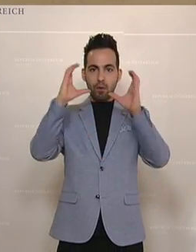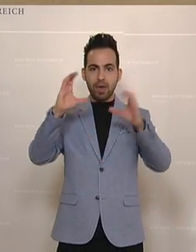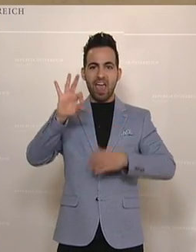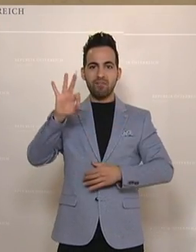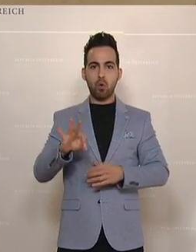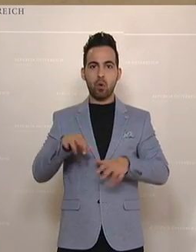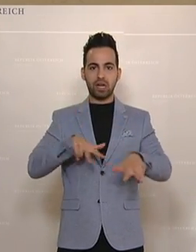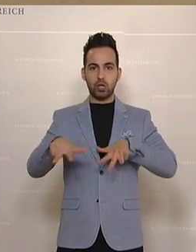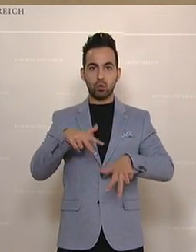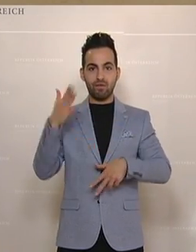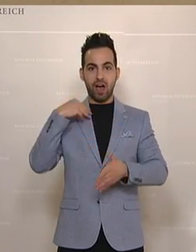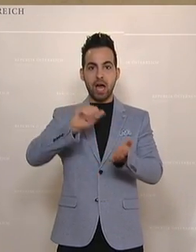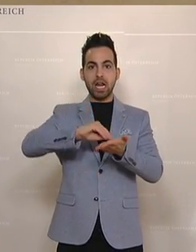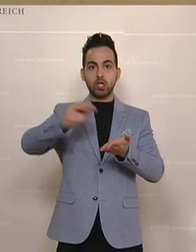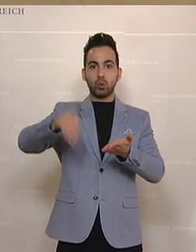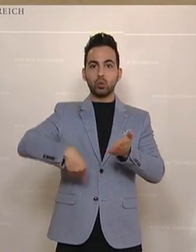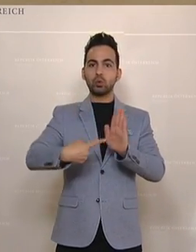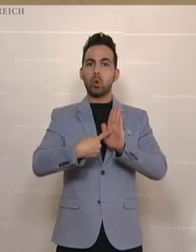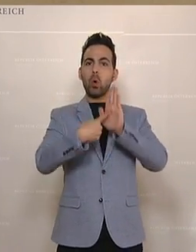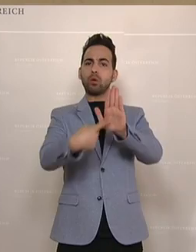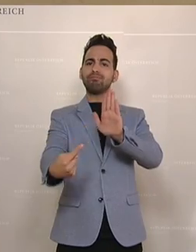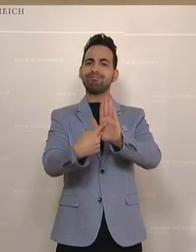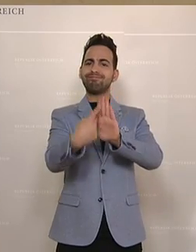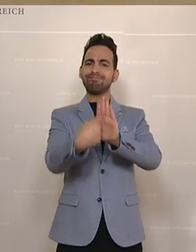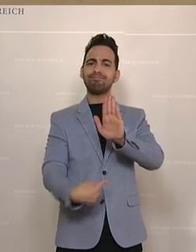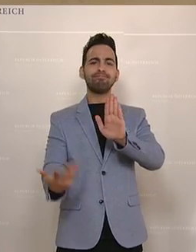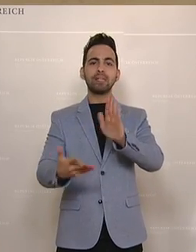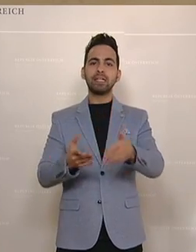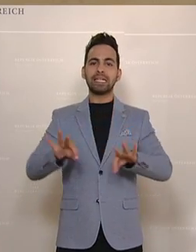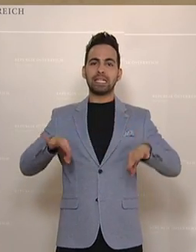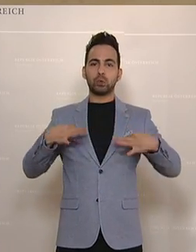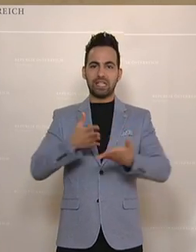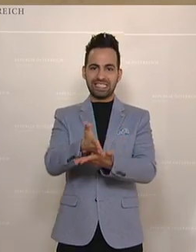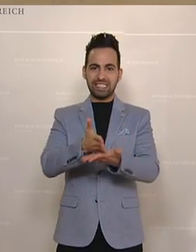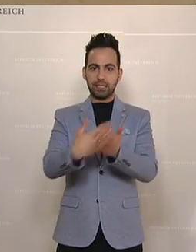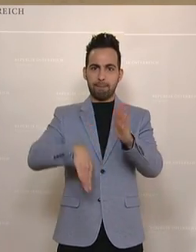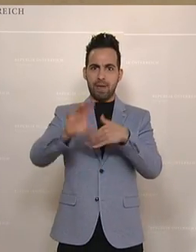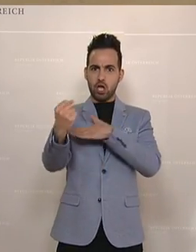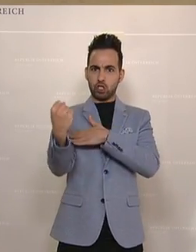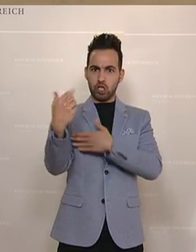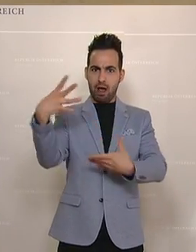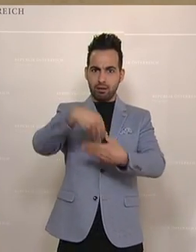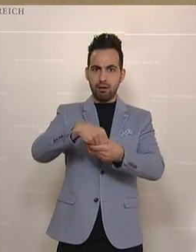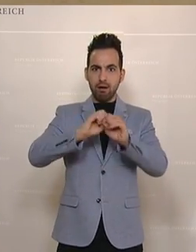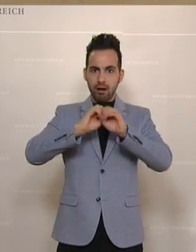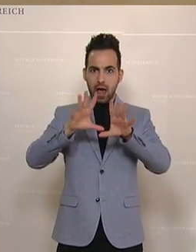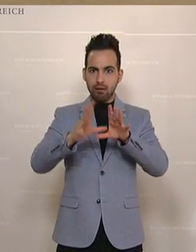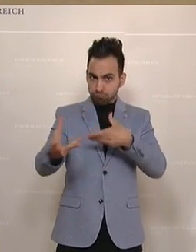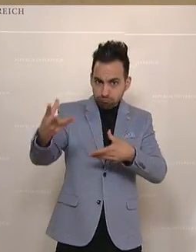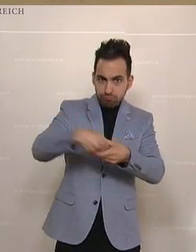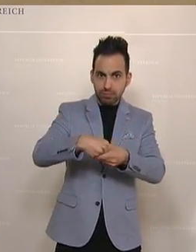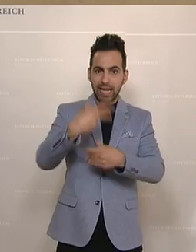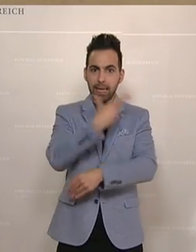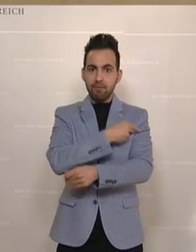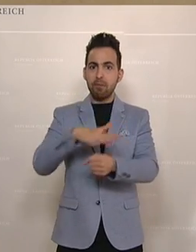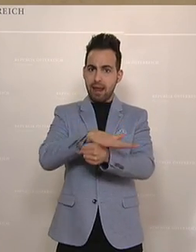ÖVP-FPÖ-Regierung eine Resolution erlassen worden ist zur Stärkung des Gesundheitsdienstes, der ja auch in das Impfwesen ganz wesentlich mit eingebunden ist